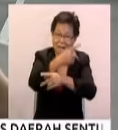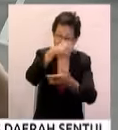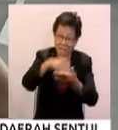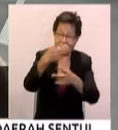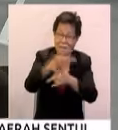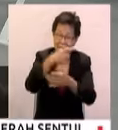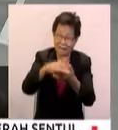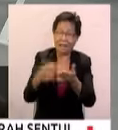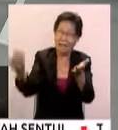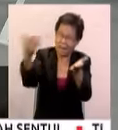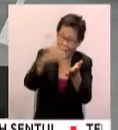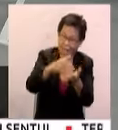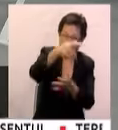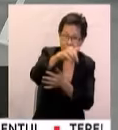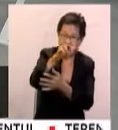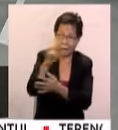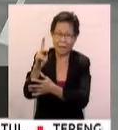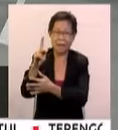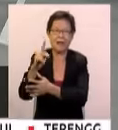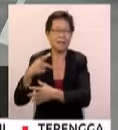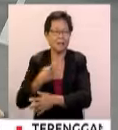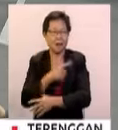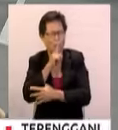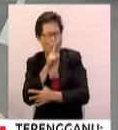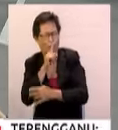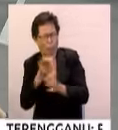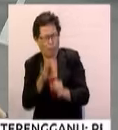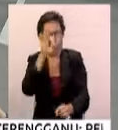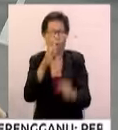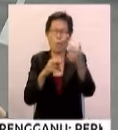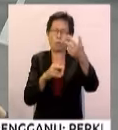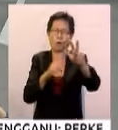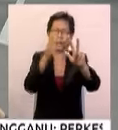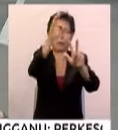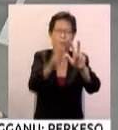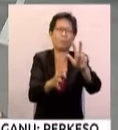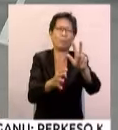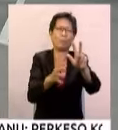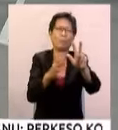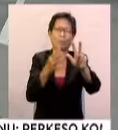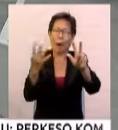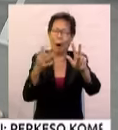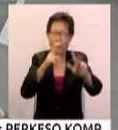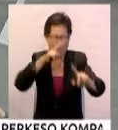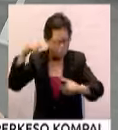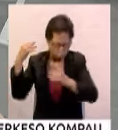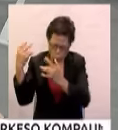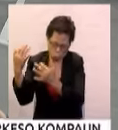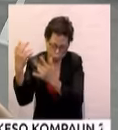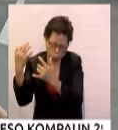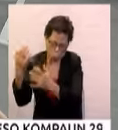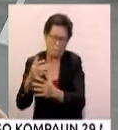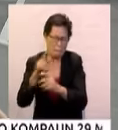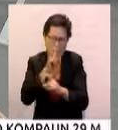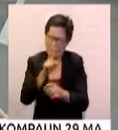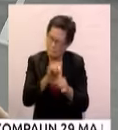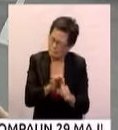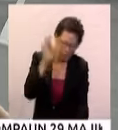dibuat semula PRK, kita memang sangat-sangat bersemangatlah. Memang kita 13 hari bulan tu memang kita tunggu betul-betul. Memang sangat-sangat bersemangat.